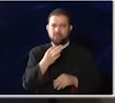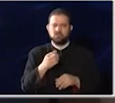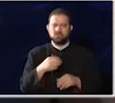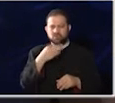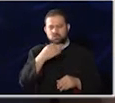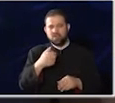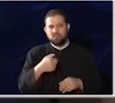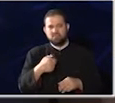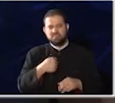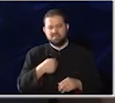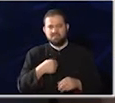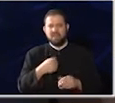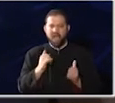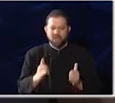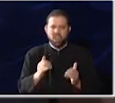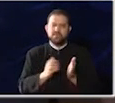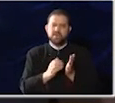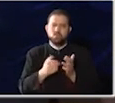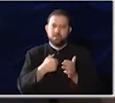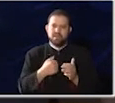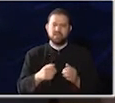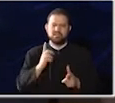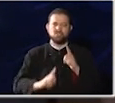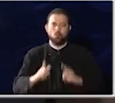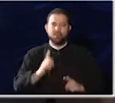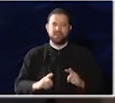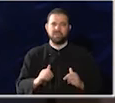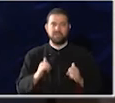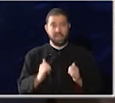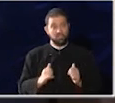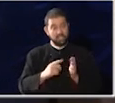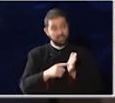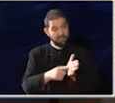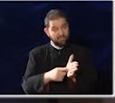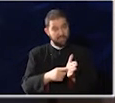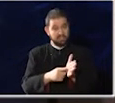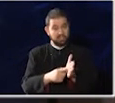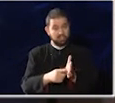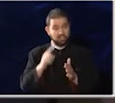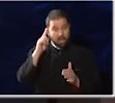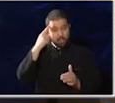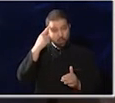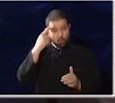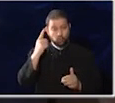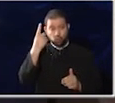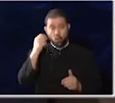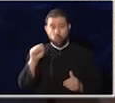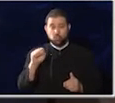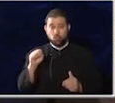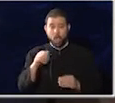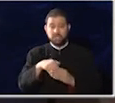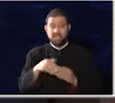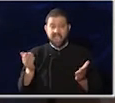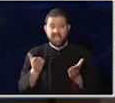o merit, lasă așa, lasă că o merit, lasă să sufăr. În această privință și am mai cunoscut